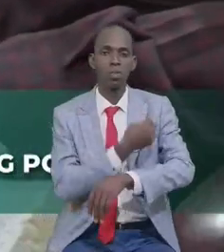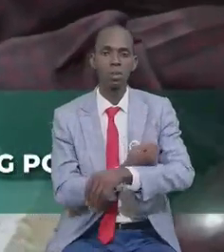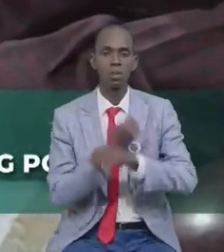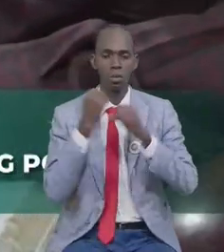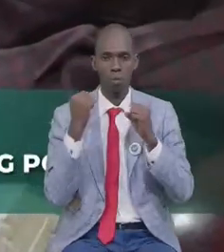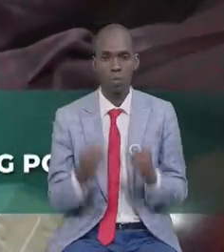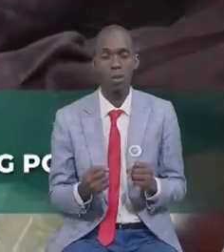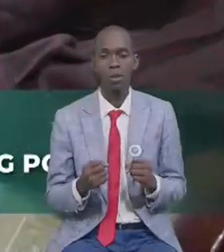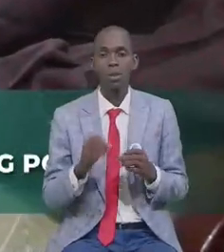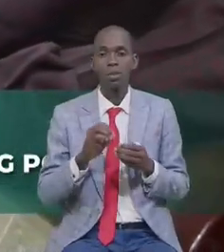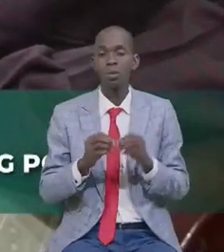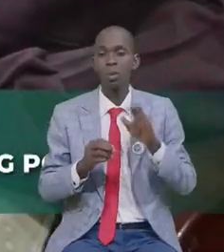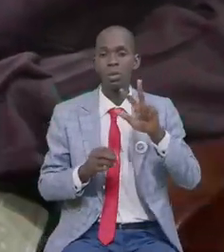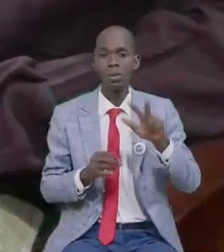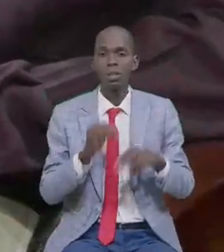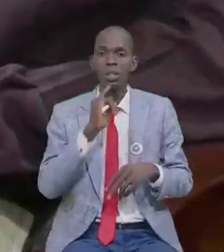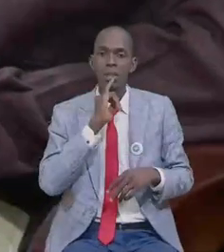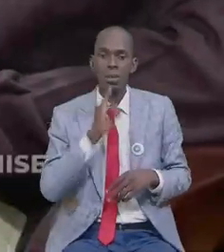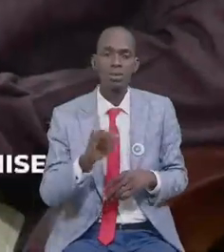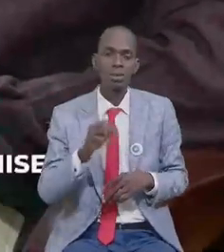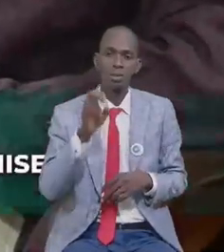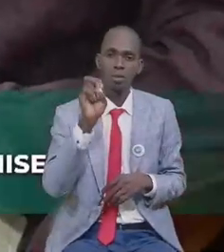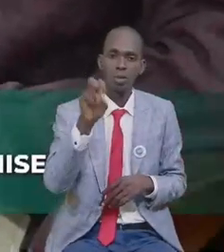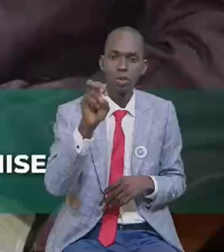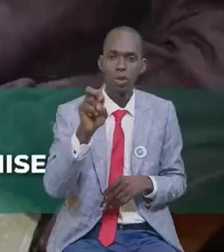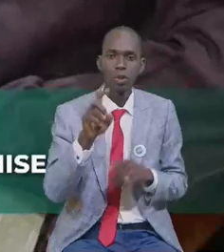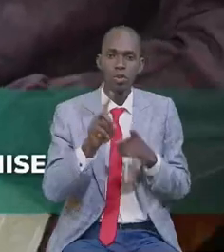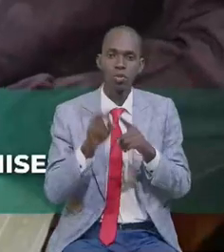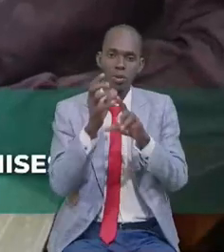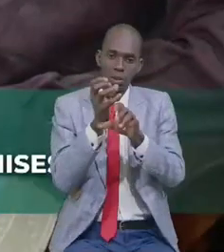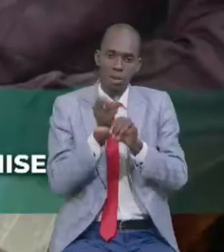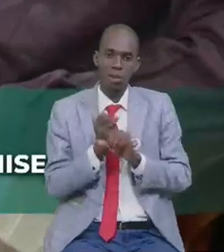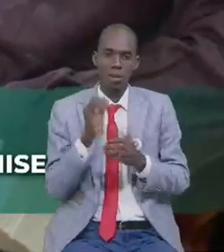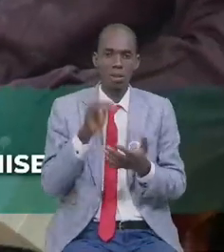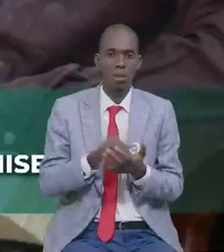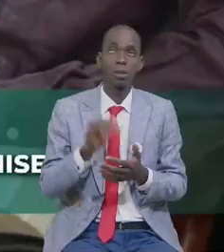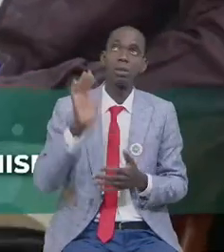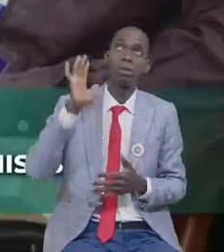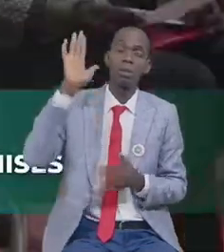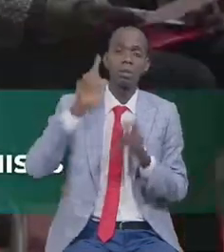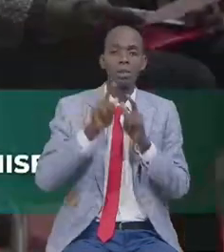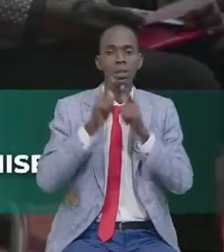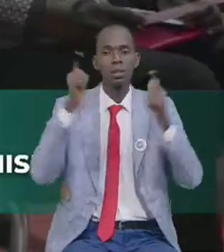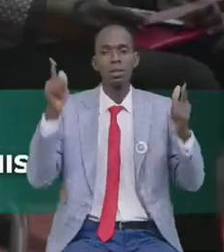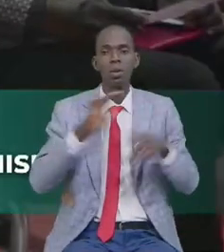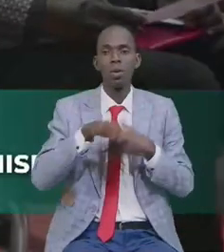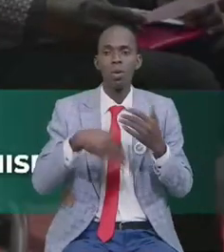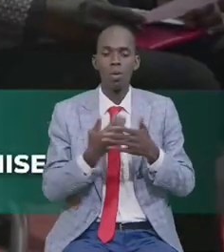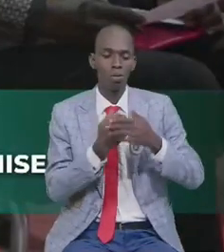fortifiante. Troisièmement, frapper pour regagner ses grandes promesses toutes